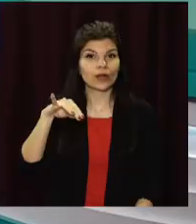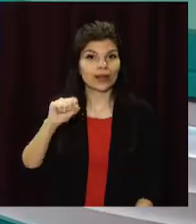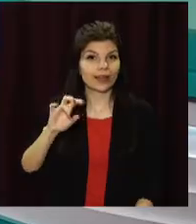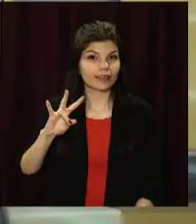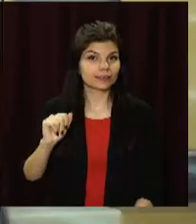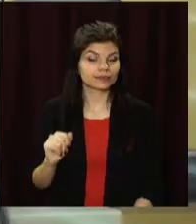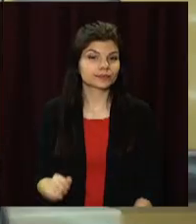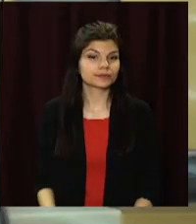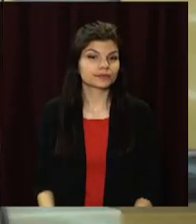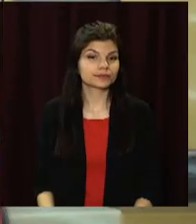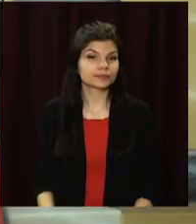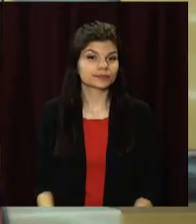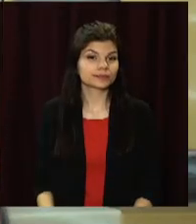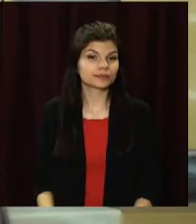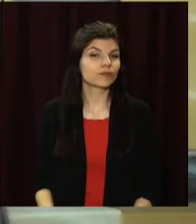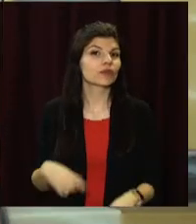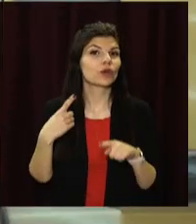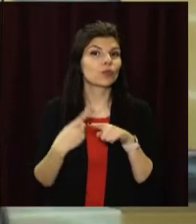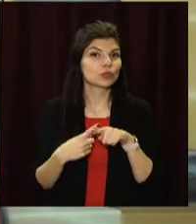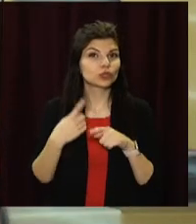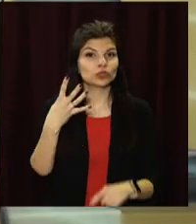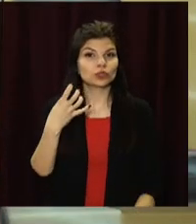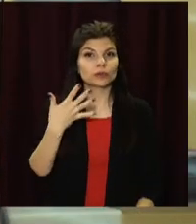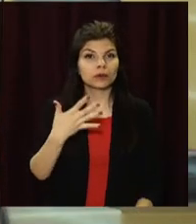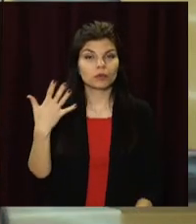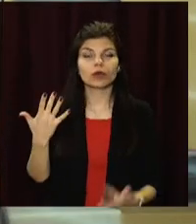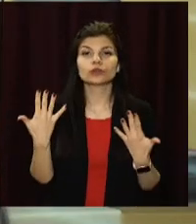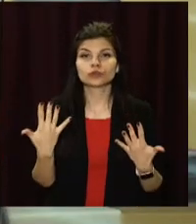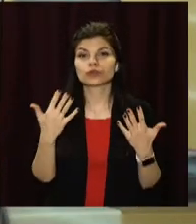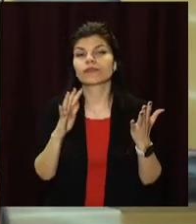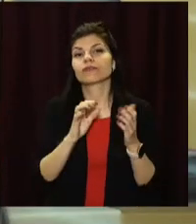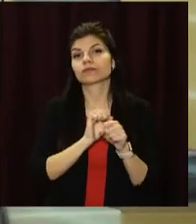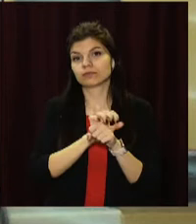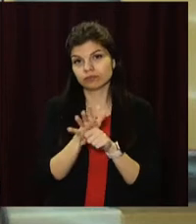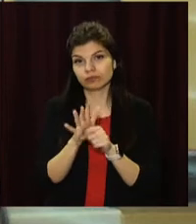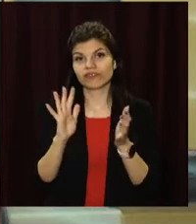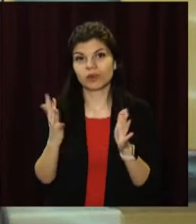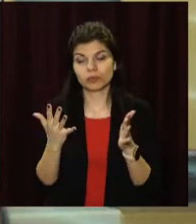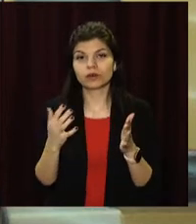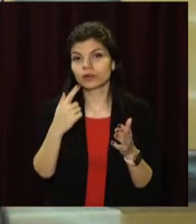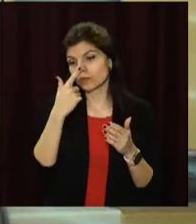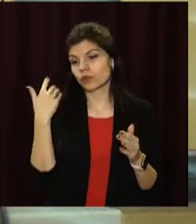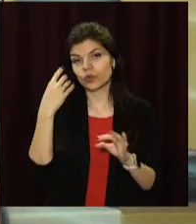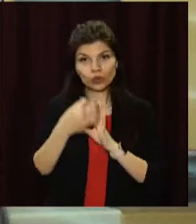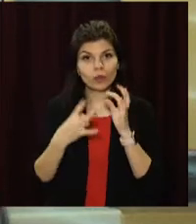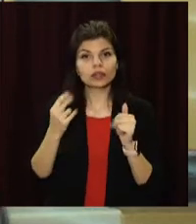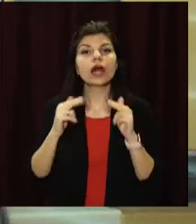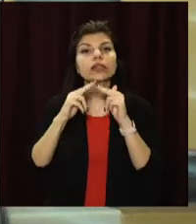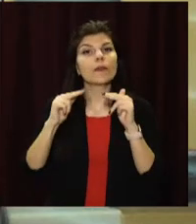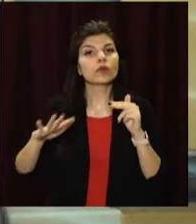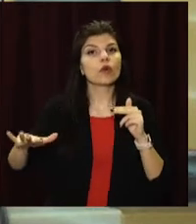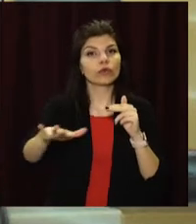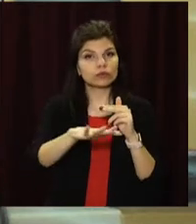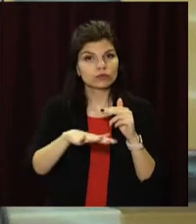Пуговкіна. Плюс 455. Стільки нових випадків корони зафіксували за попередню добу на